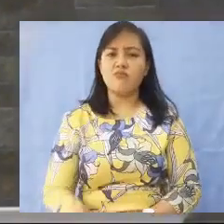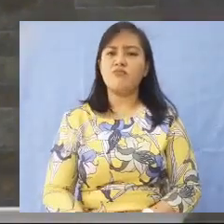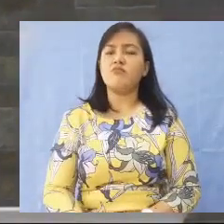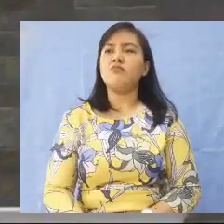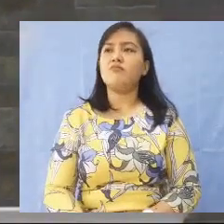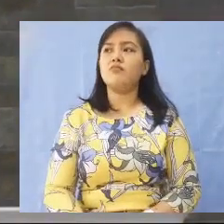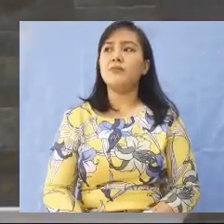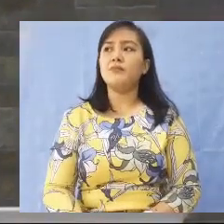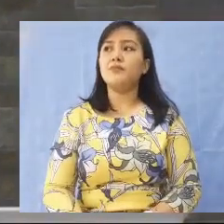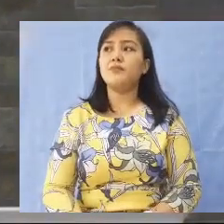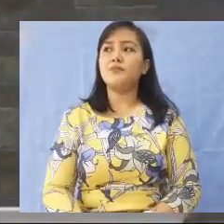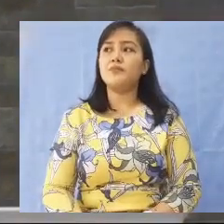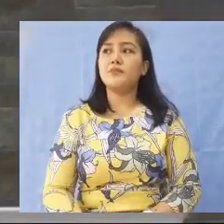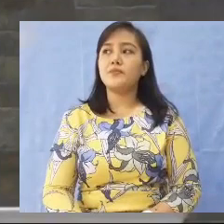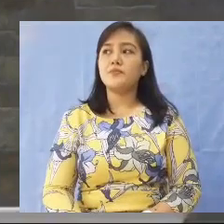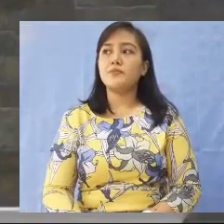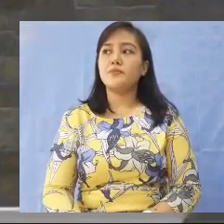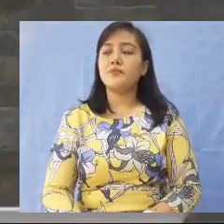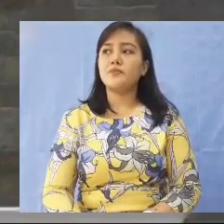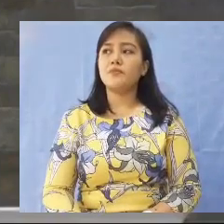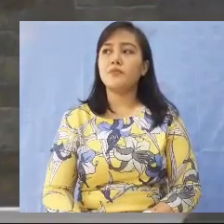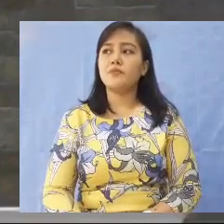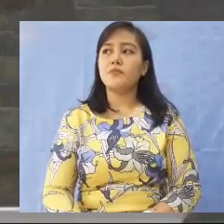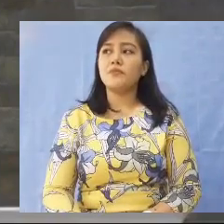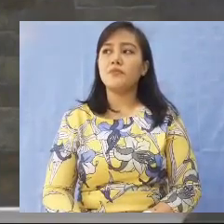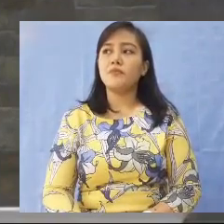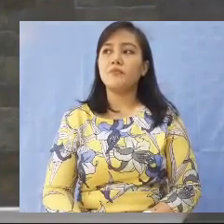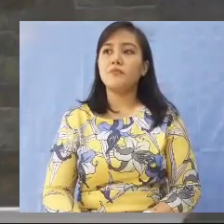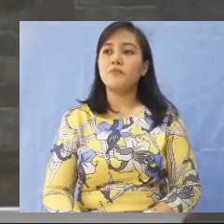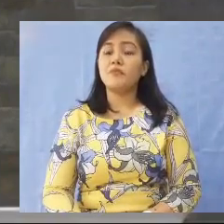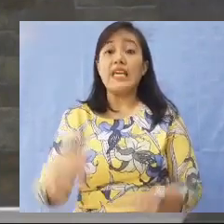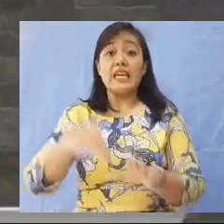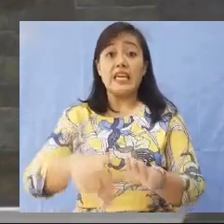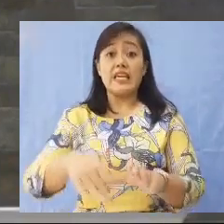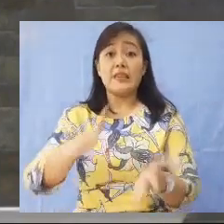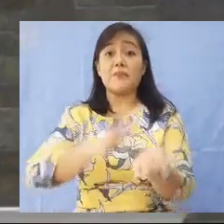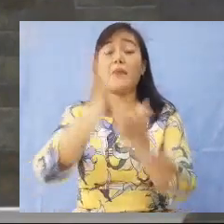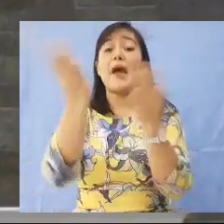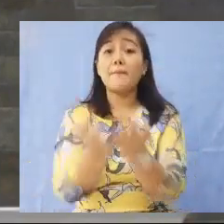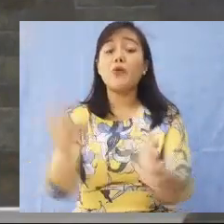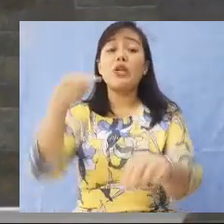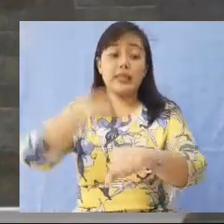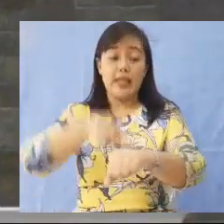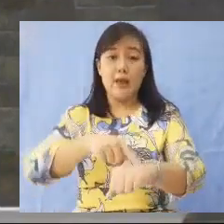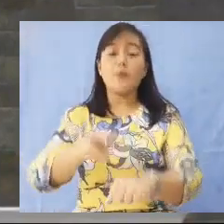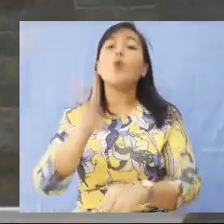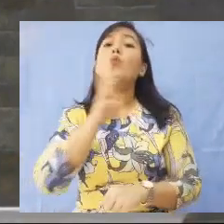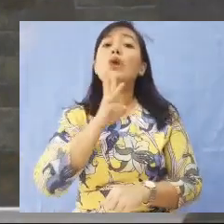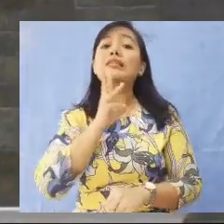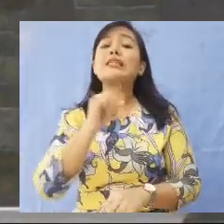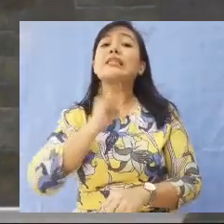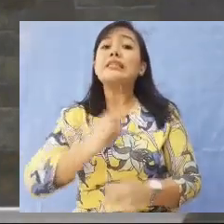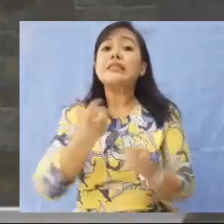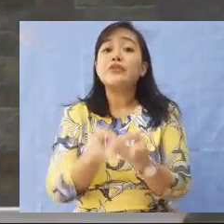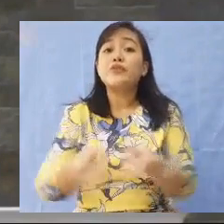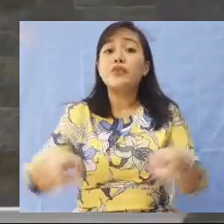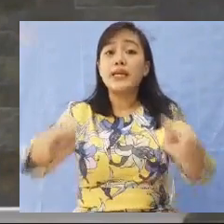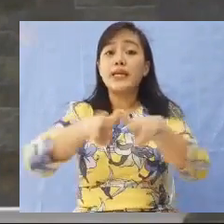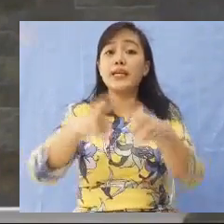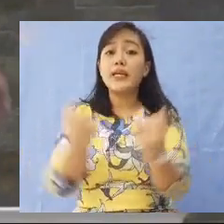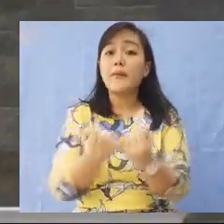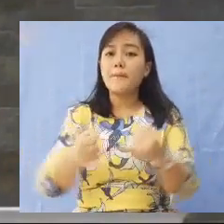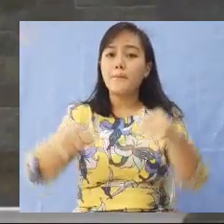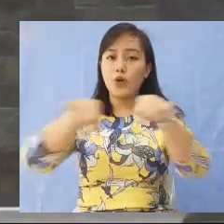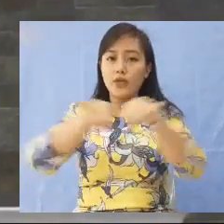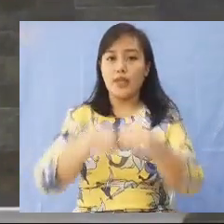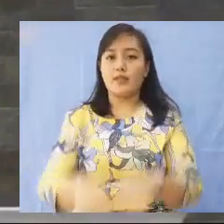nyo ba, during their time, that water is very important. Ang tubig po ay kayamanan sa kanila. Even